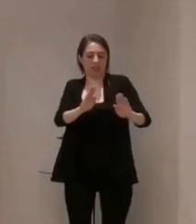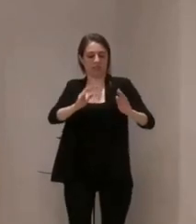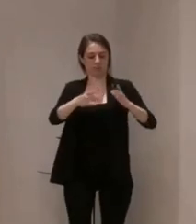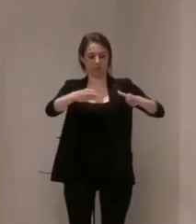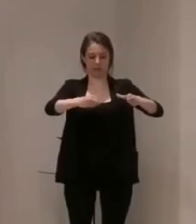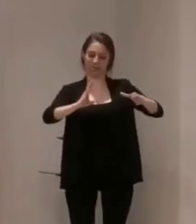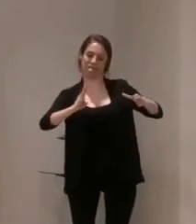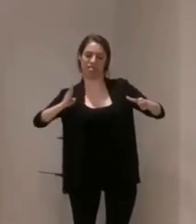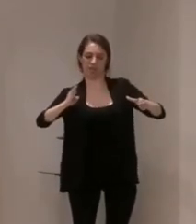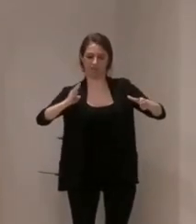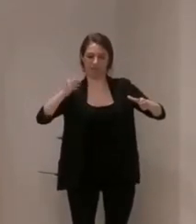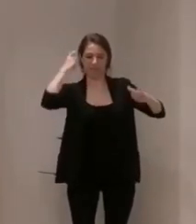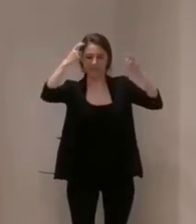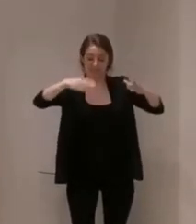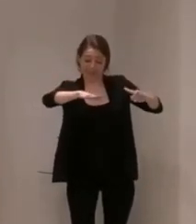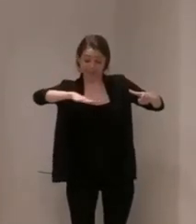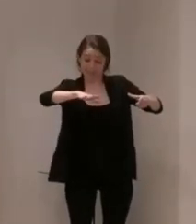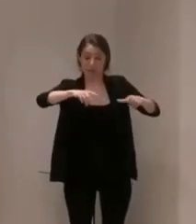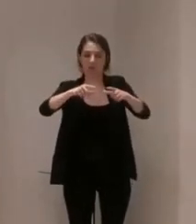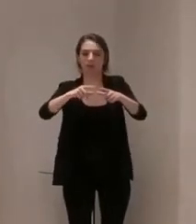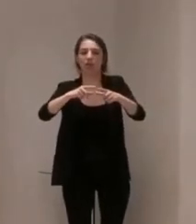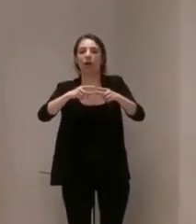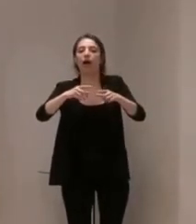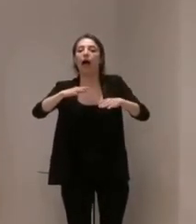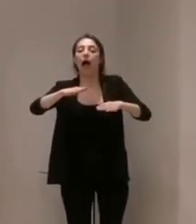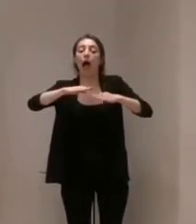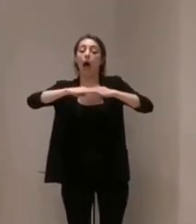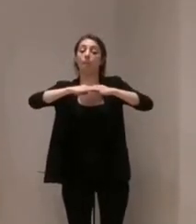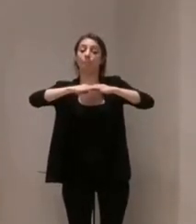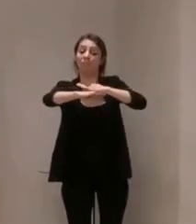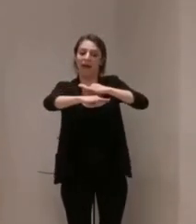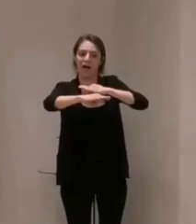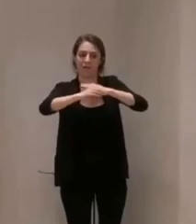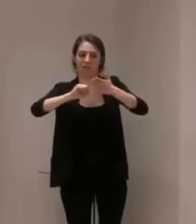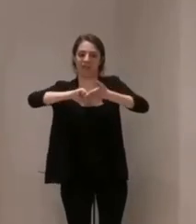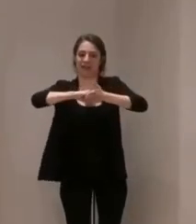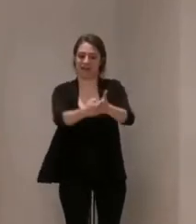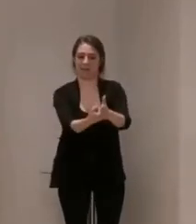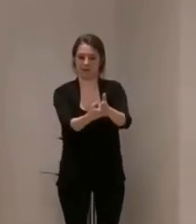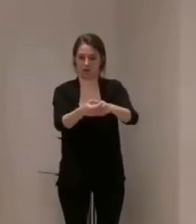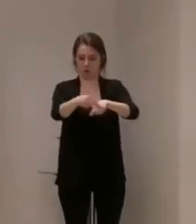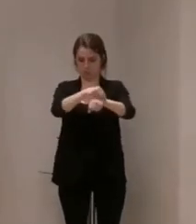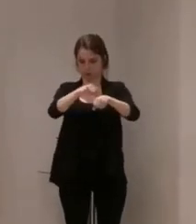allò, anomenar-lo Pla de la Repressió Política.